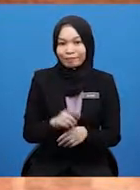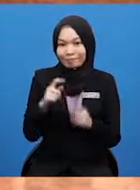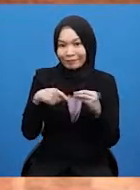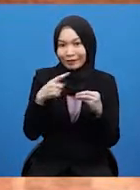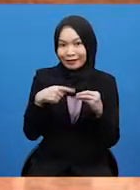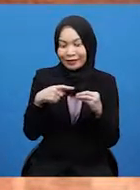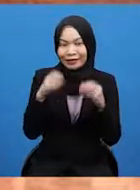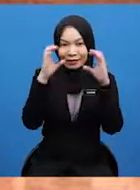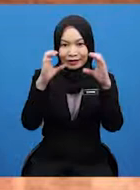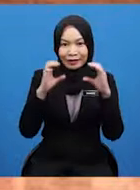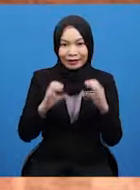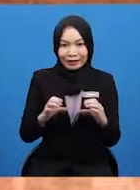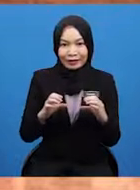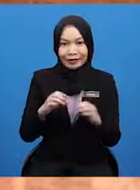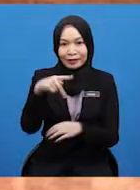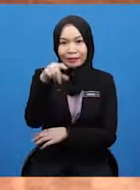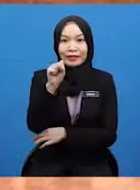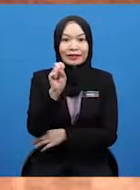kajian seni visual perekaan sahaja.